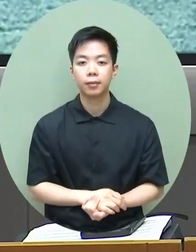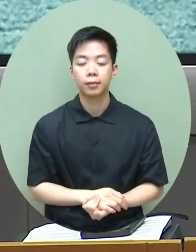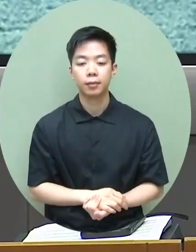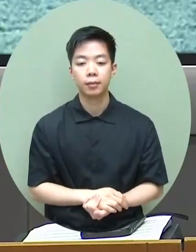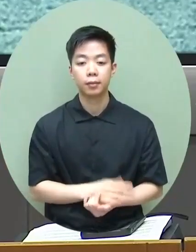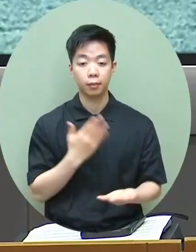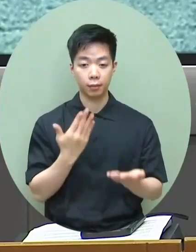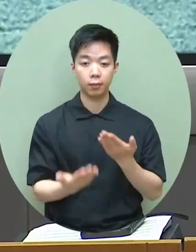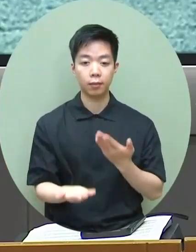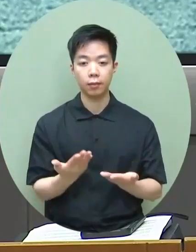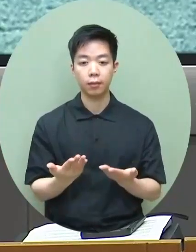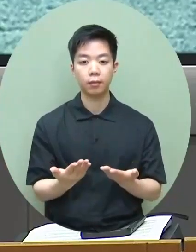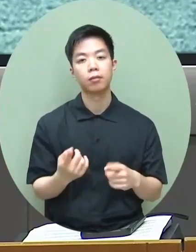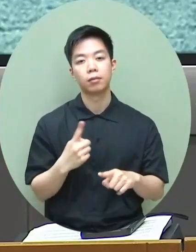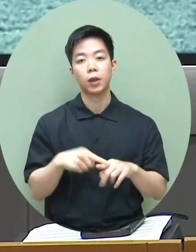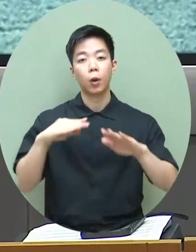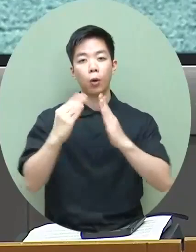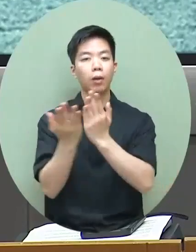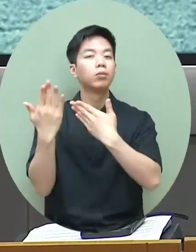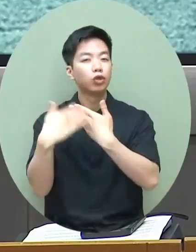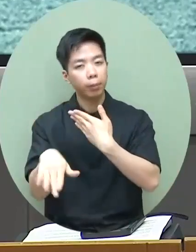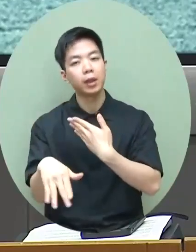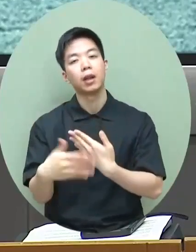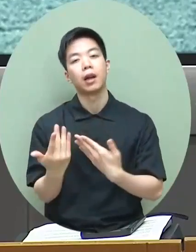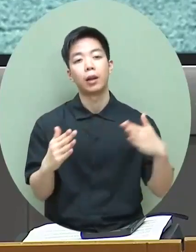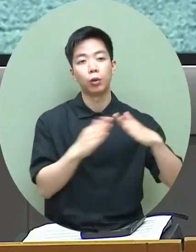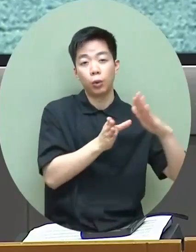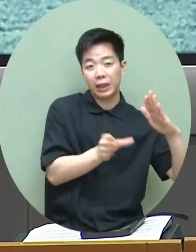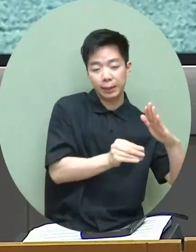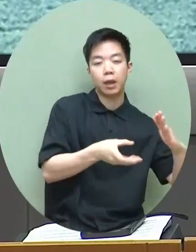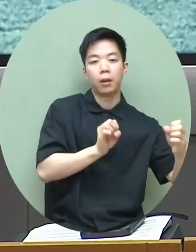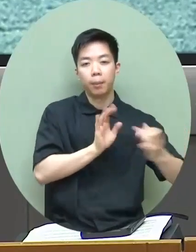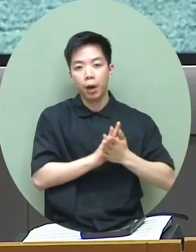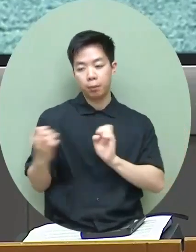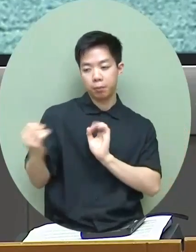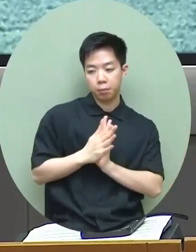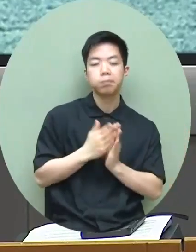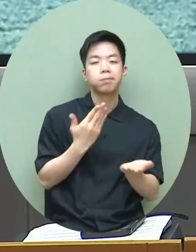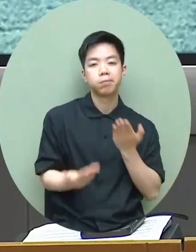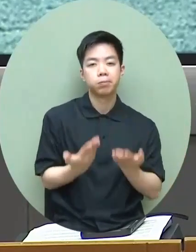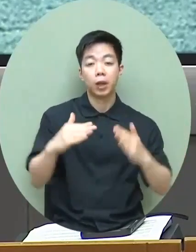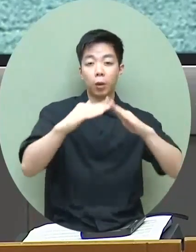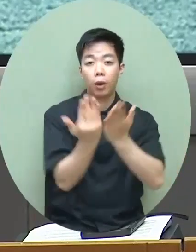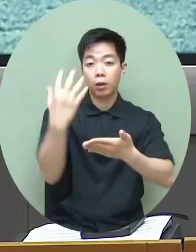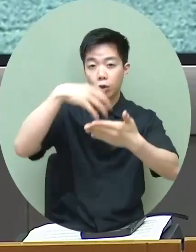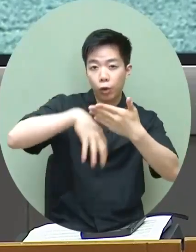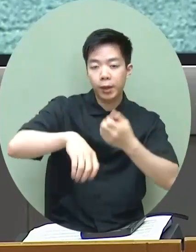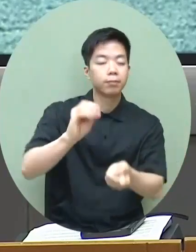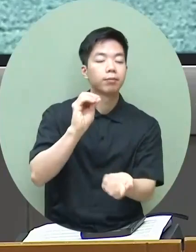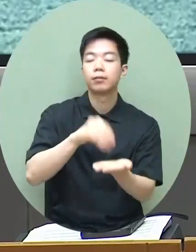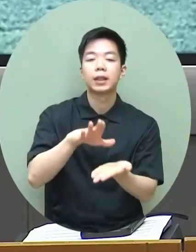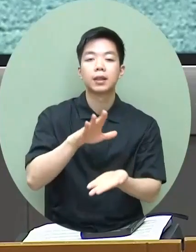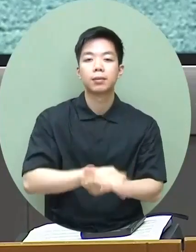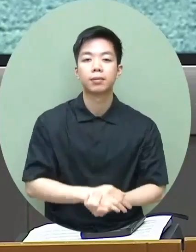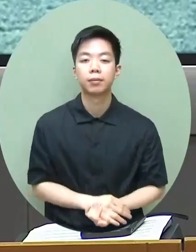呀，喺屋企人呀，或者係其他社區嗰度感染嘅。咁只要佢哋係冇喺學校即係產生即係